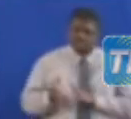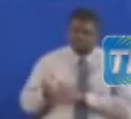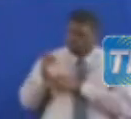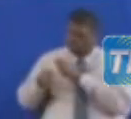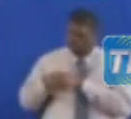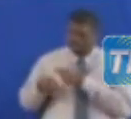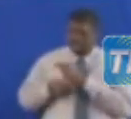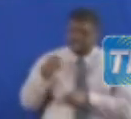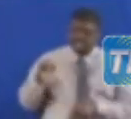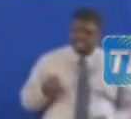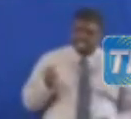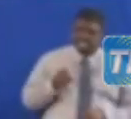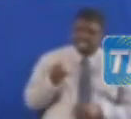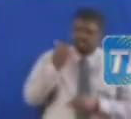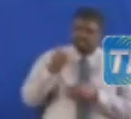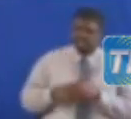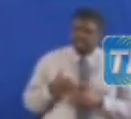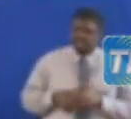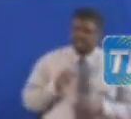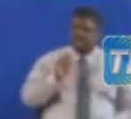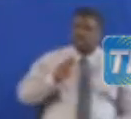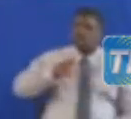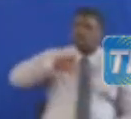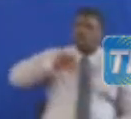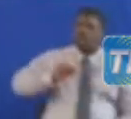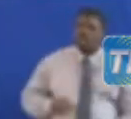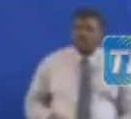na uendelezaji wa jiji la kibiashara la Kwala